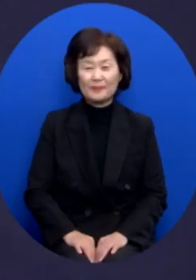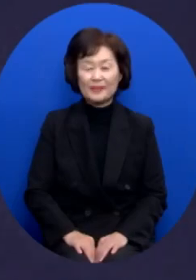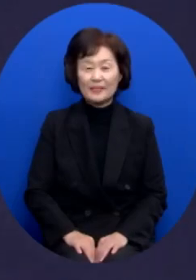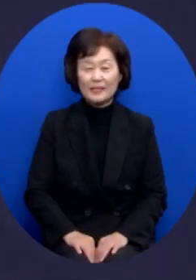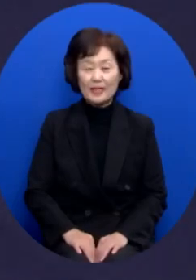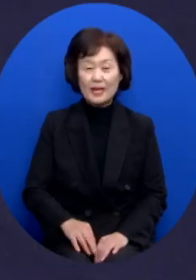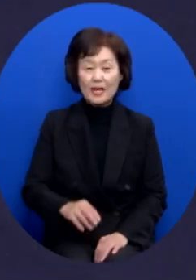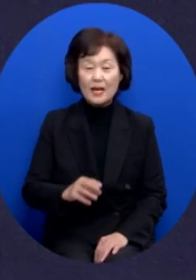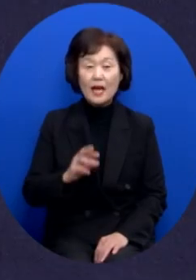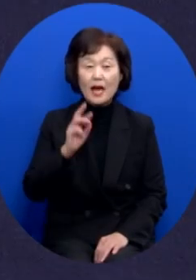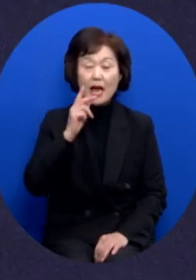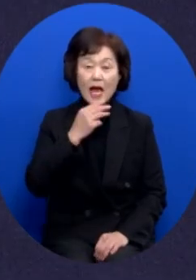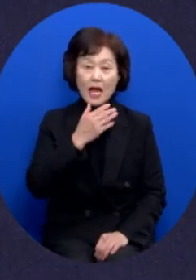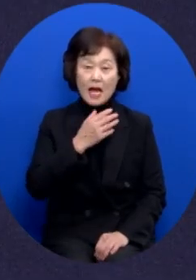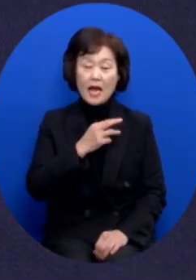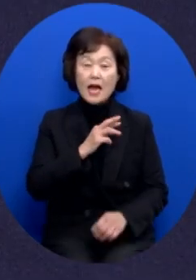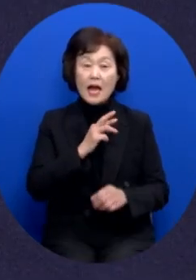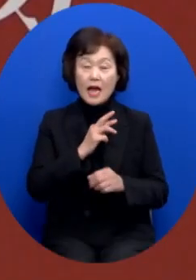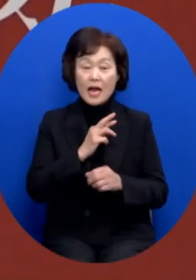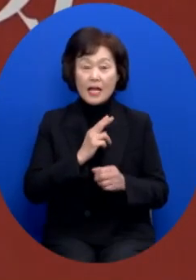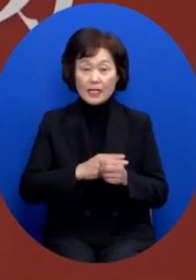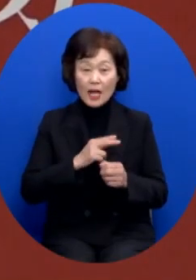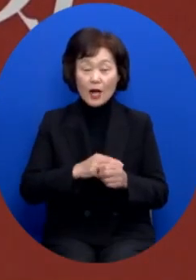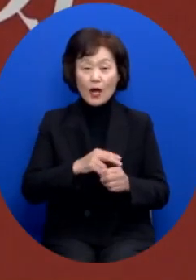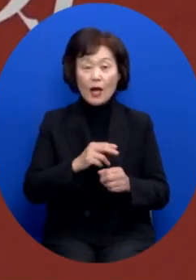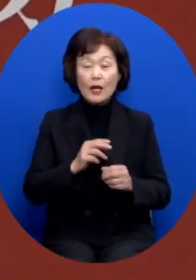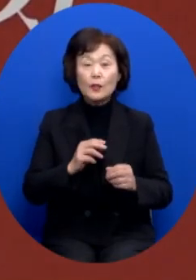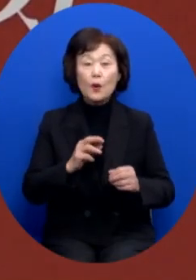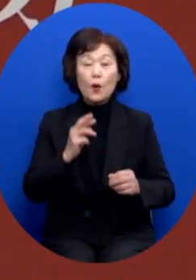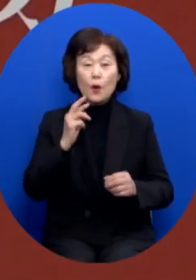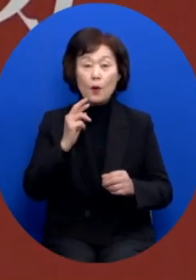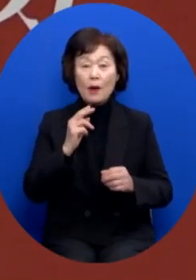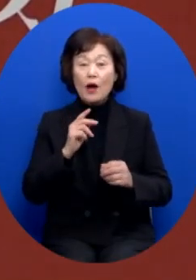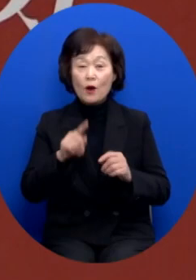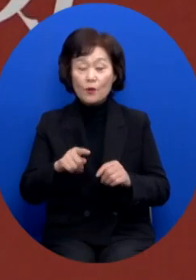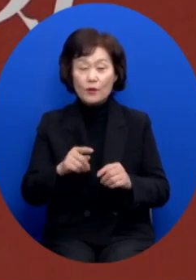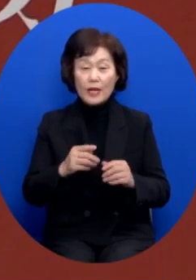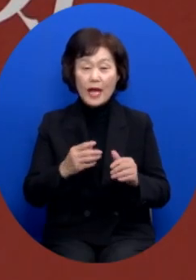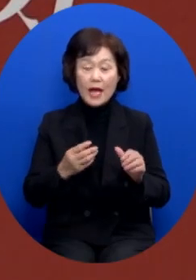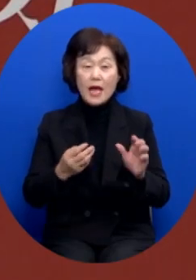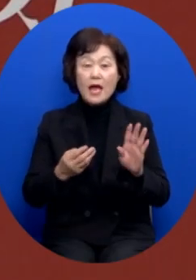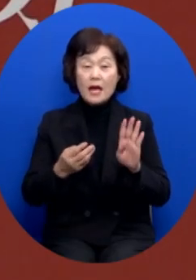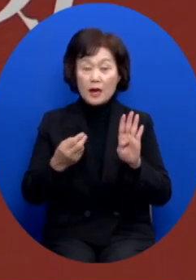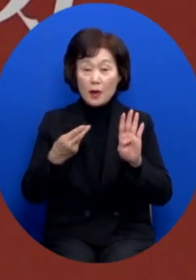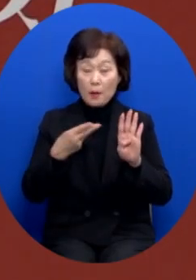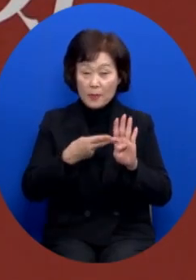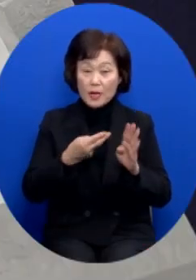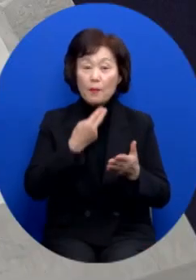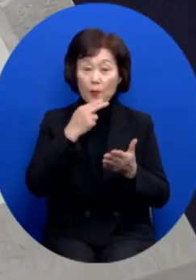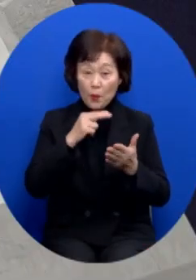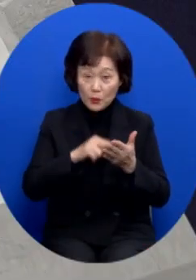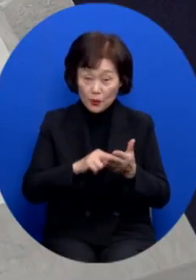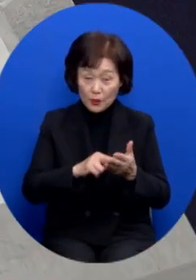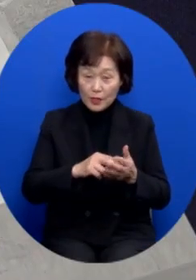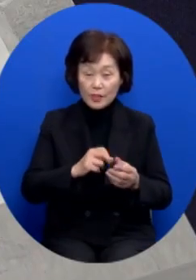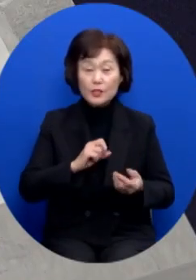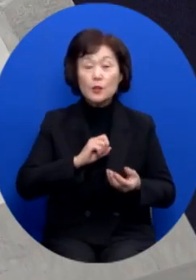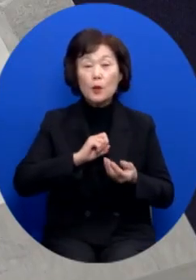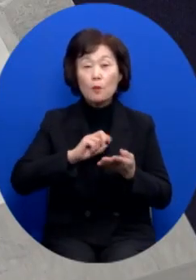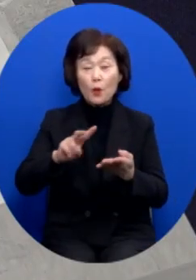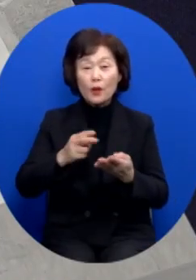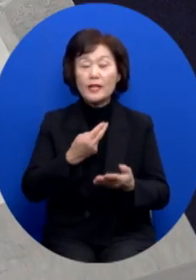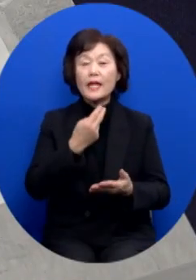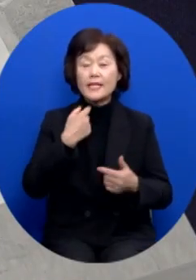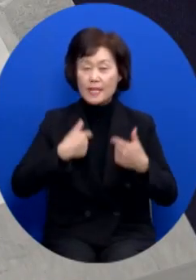사도 바울의 옥중서신 중 하나인 빌립보서를 해석한 감옥에서 보낸 기쁨의 편지. 한국교회의